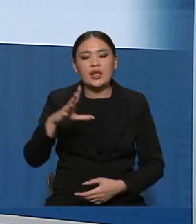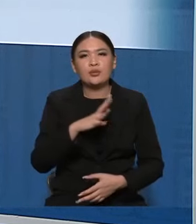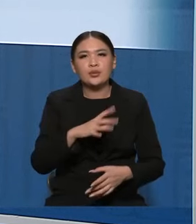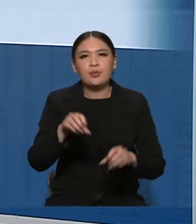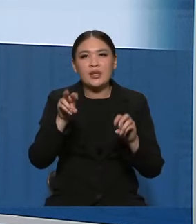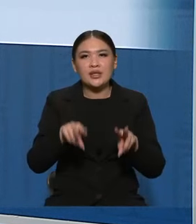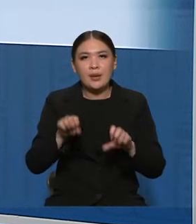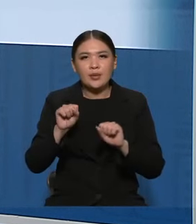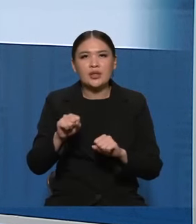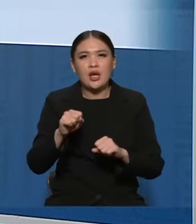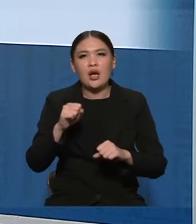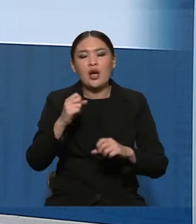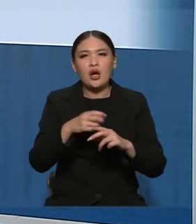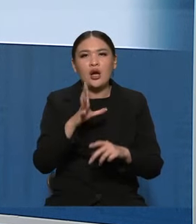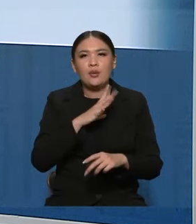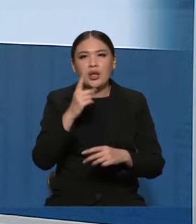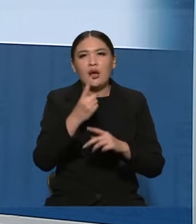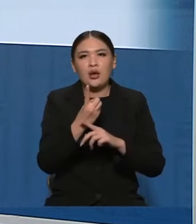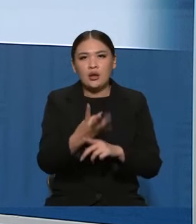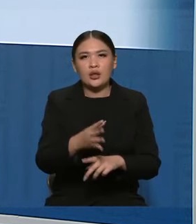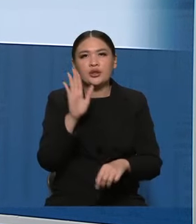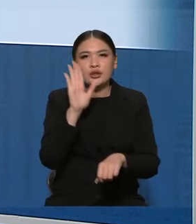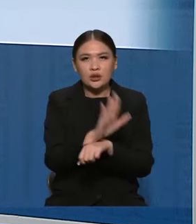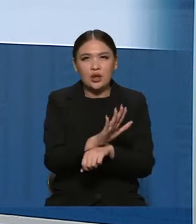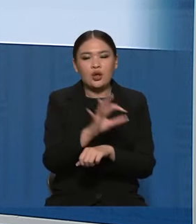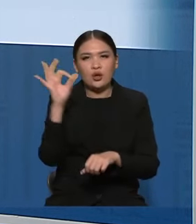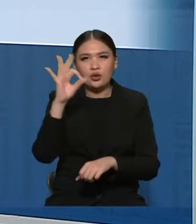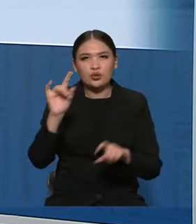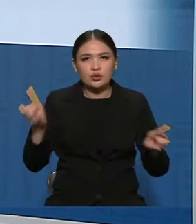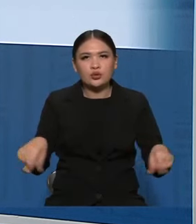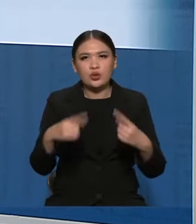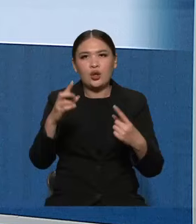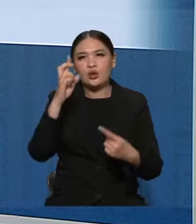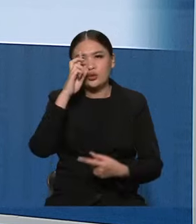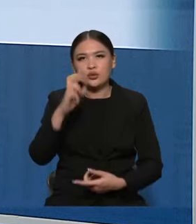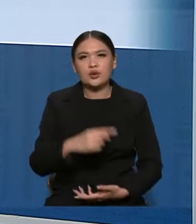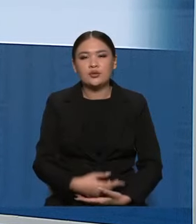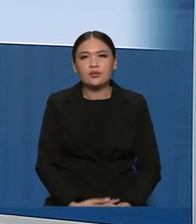безопасности дал ряд конкретных поручений по совершенствованию обороноспособности государства.